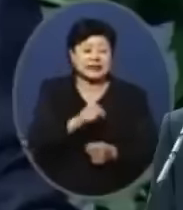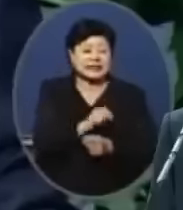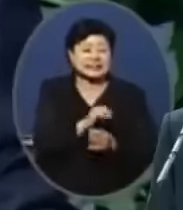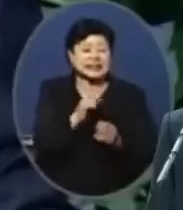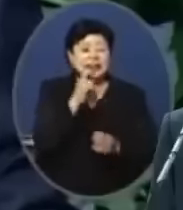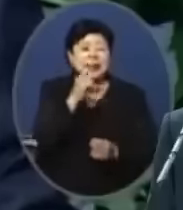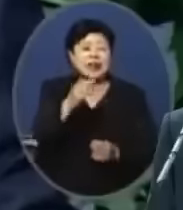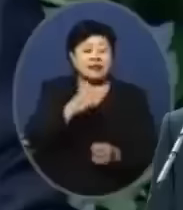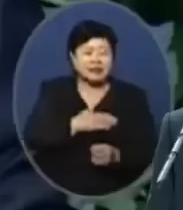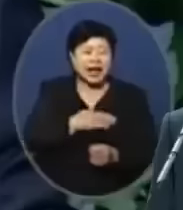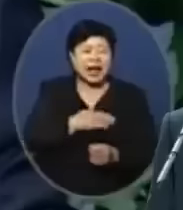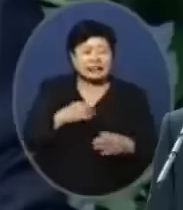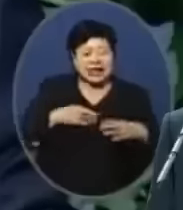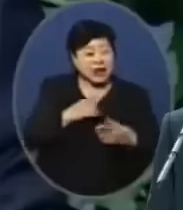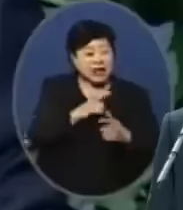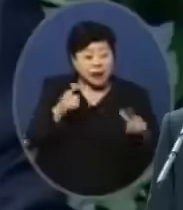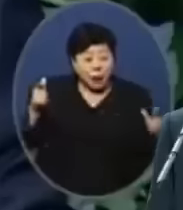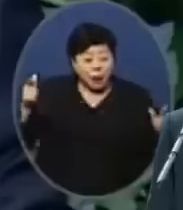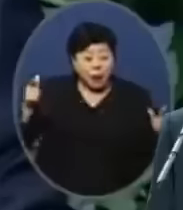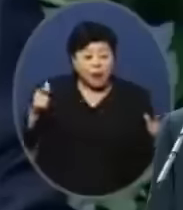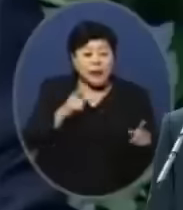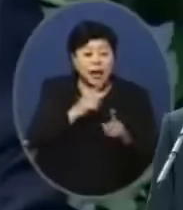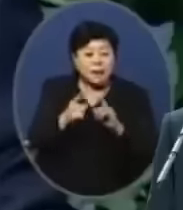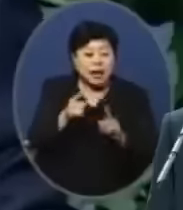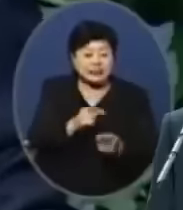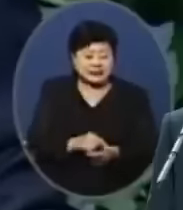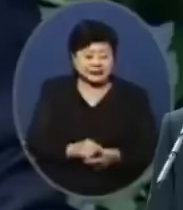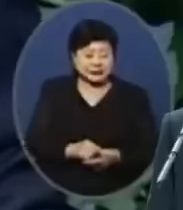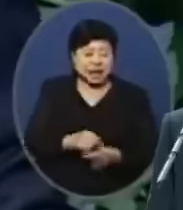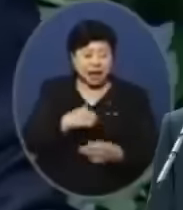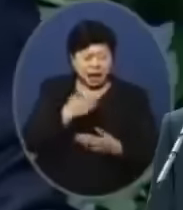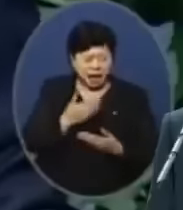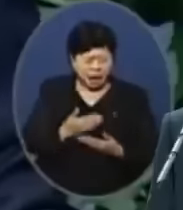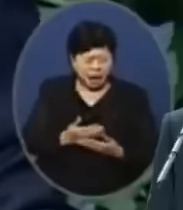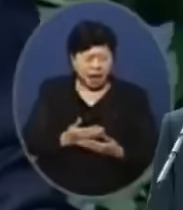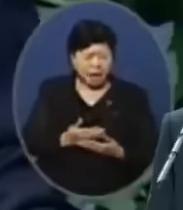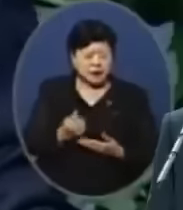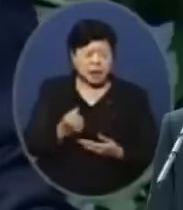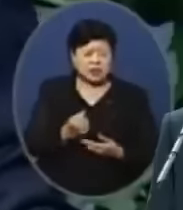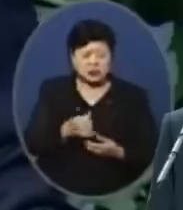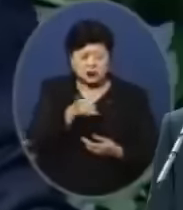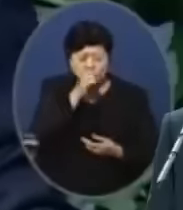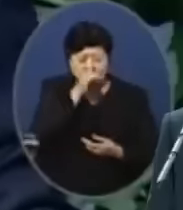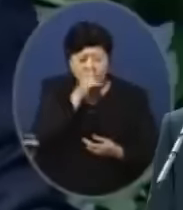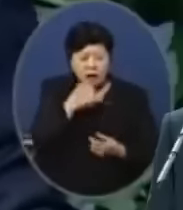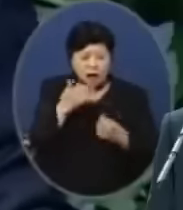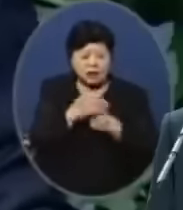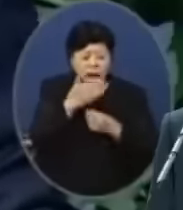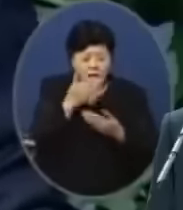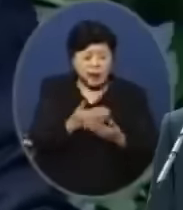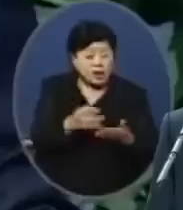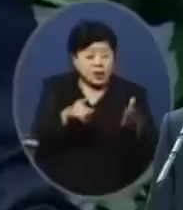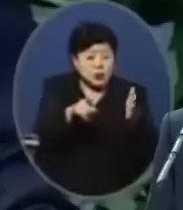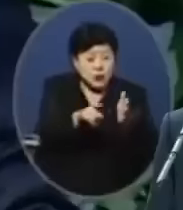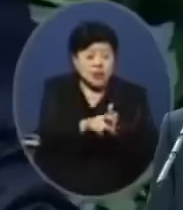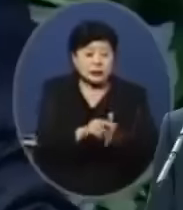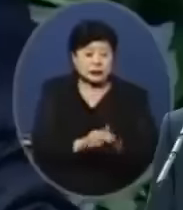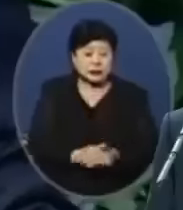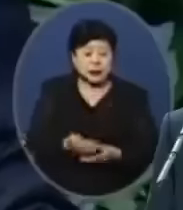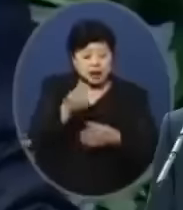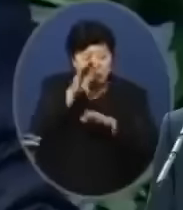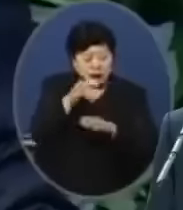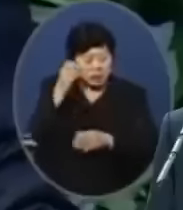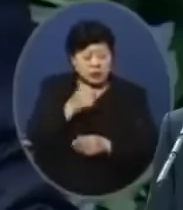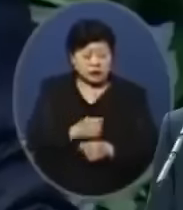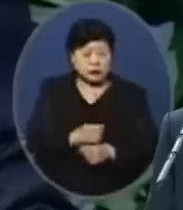보고 내가 잘하는 것이 아니라 내 말씀에 감동을 가져오고 은혜를 가져오는